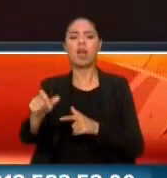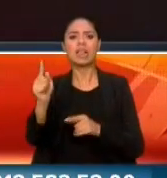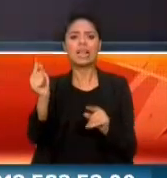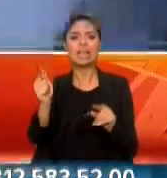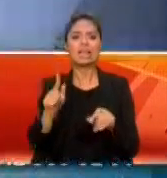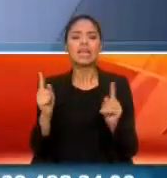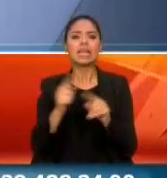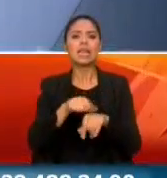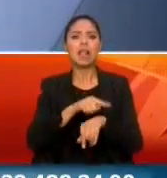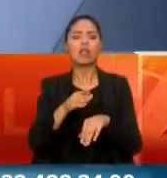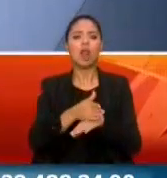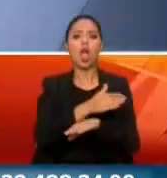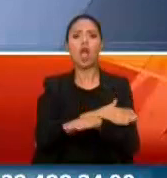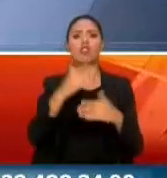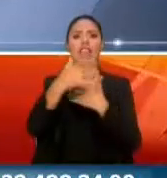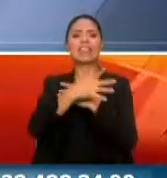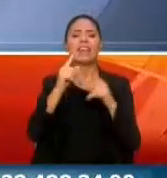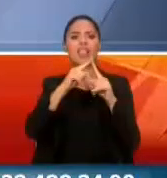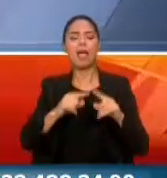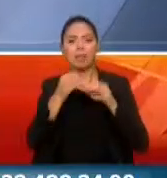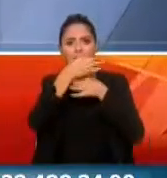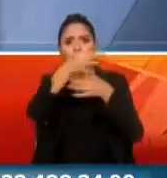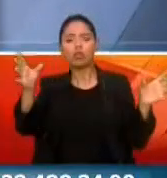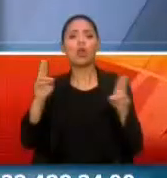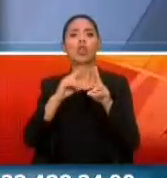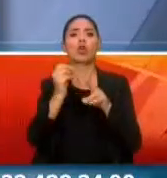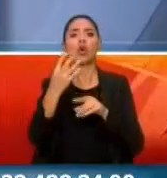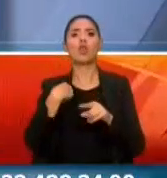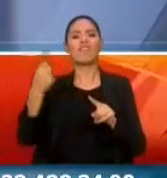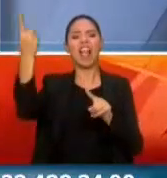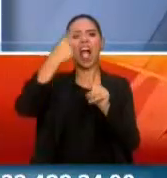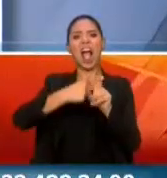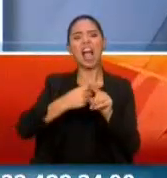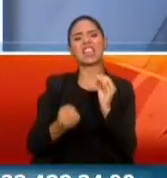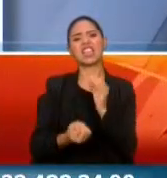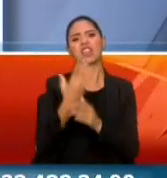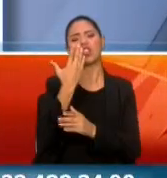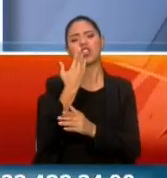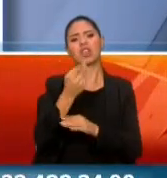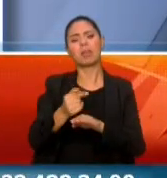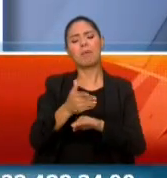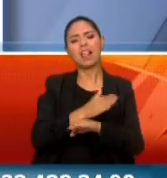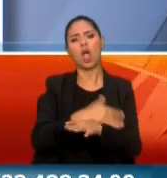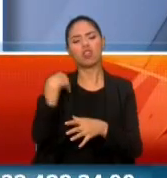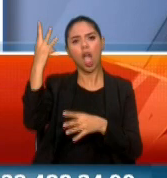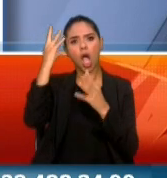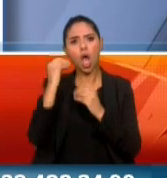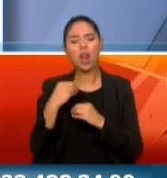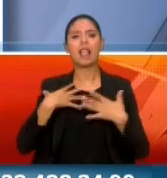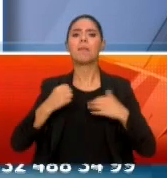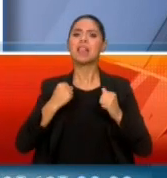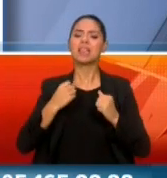Öztrak Kısa bir süre önce resmi Twitter hesabından duyurdu yaptırdım komut 19 testinin pozitif çıktığını az önce öğrendim